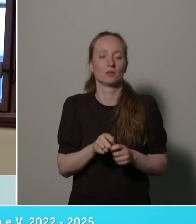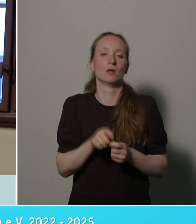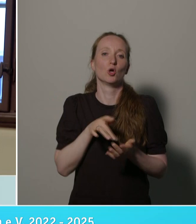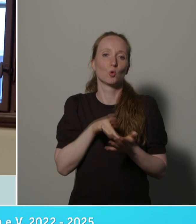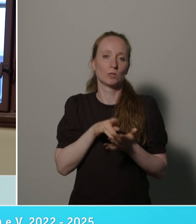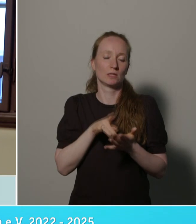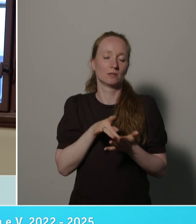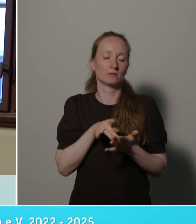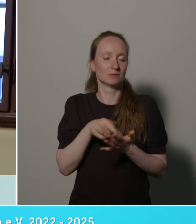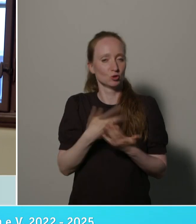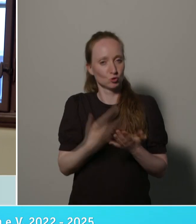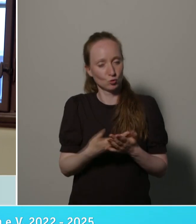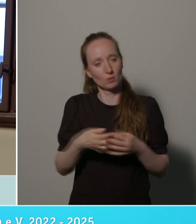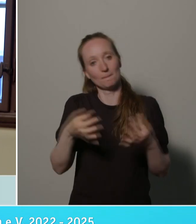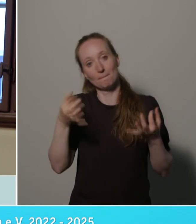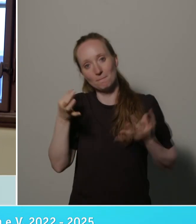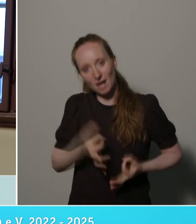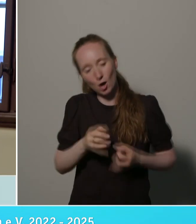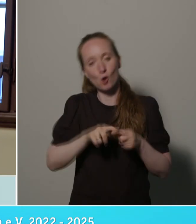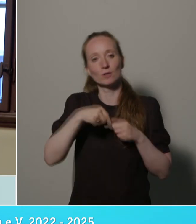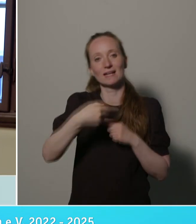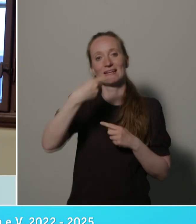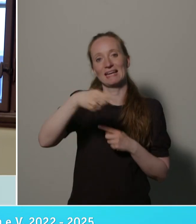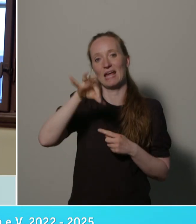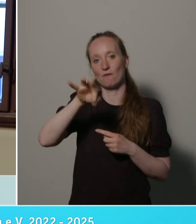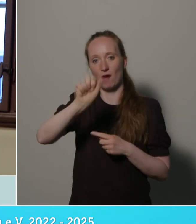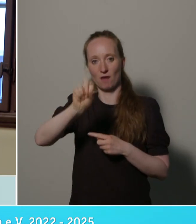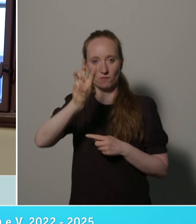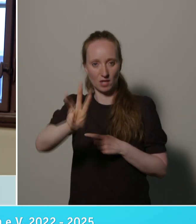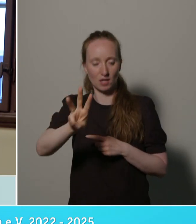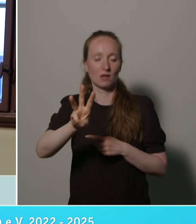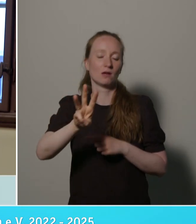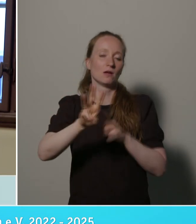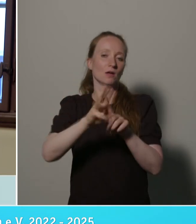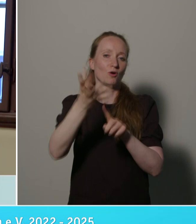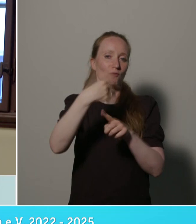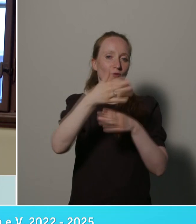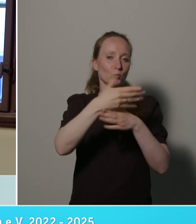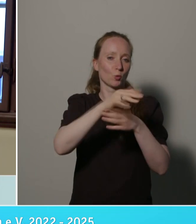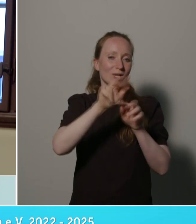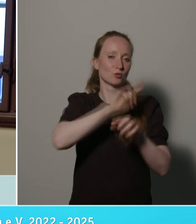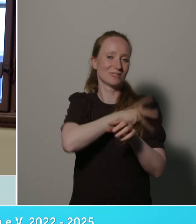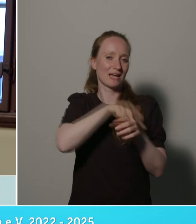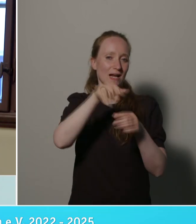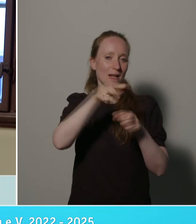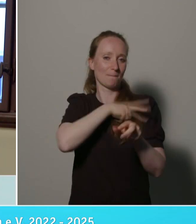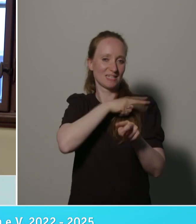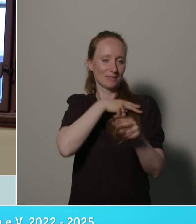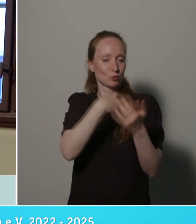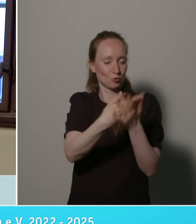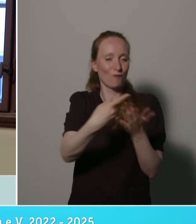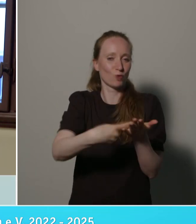rechtliche Voraussetzung von der GFAW, der beauftragten Organisation des Thüringer Sozialministeriums, gefordert